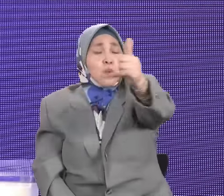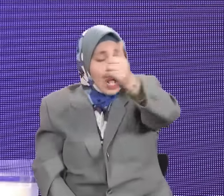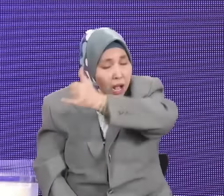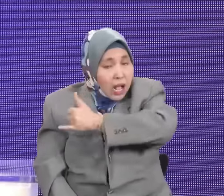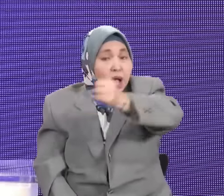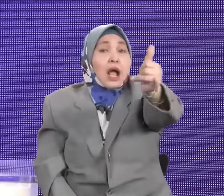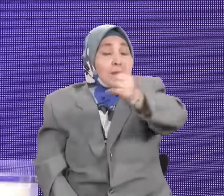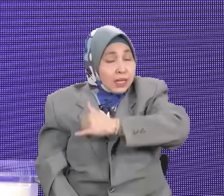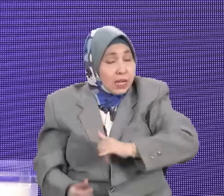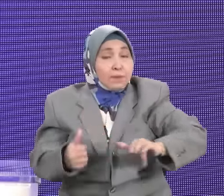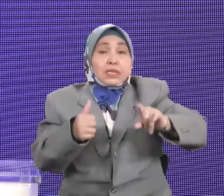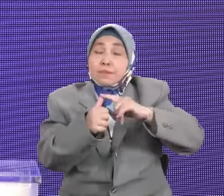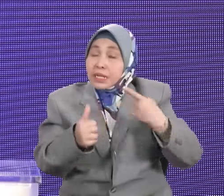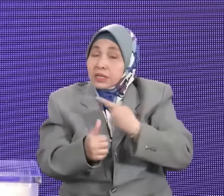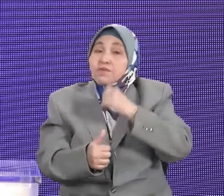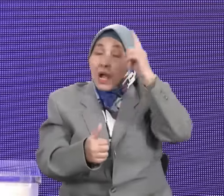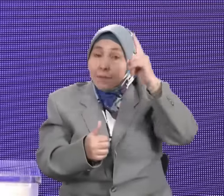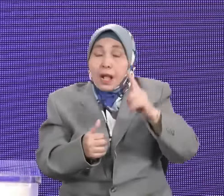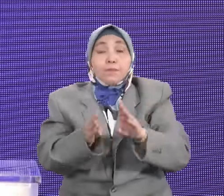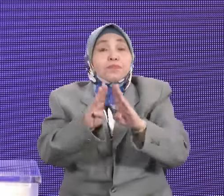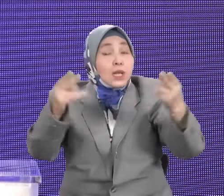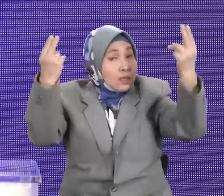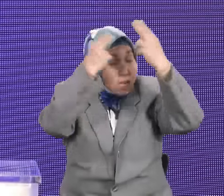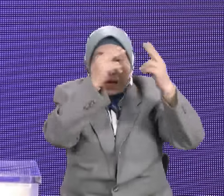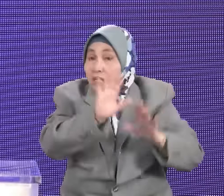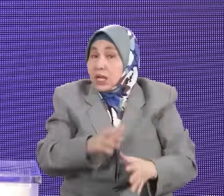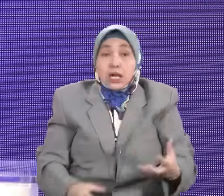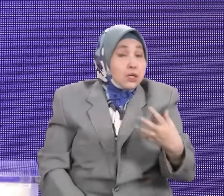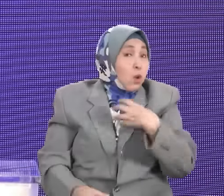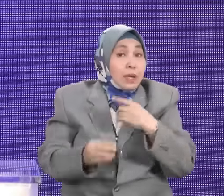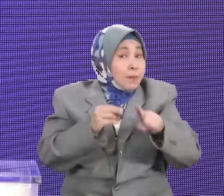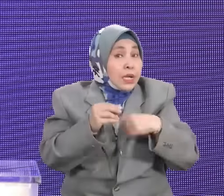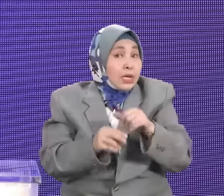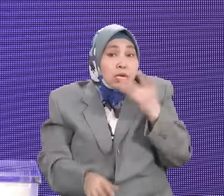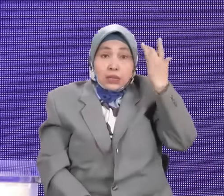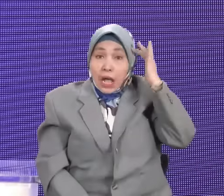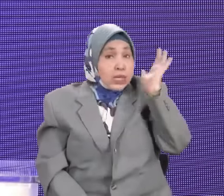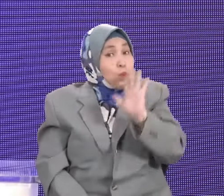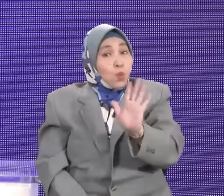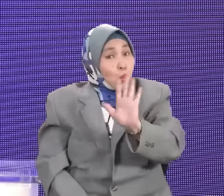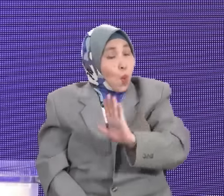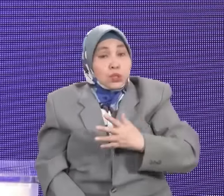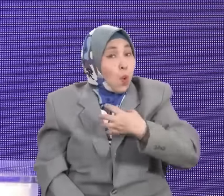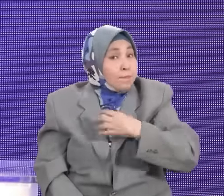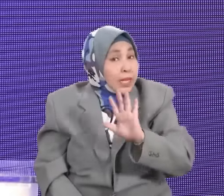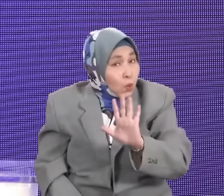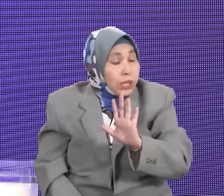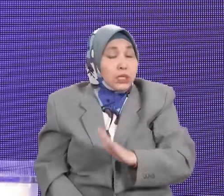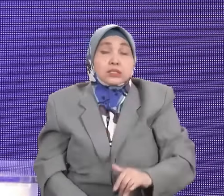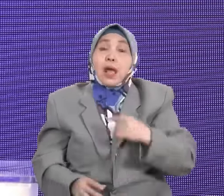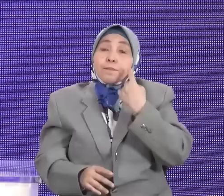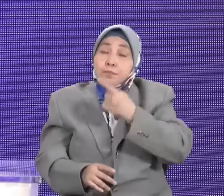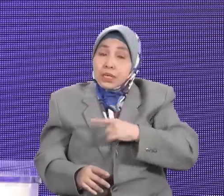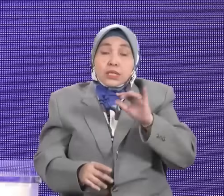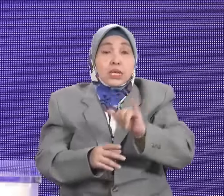yang pertama kita paham bahasa Arab ya jangan komen eee benda yang tak tahu Ya baik jadi Allah menyadarkan Siapa yang